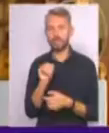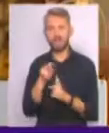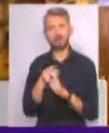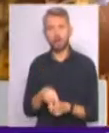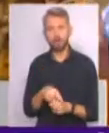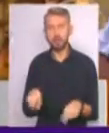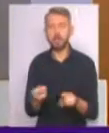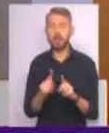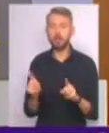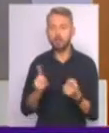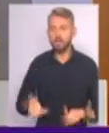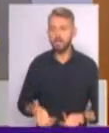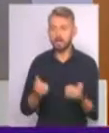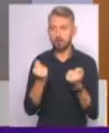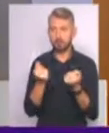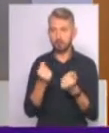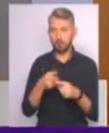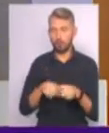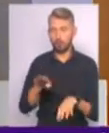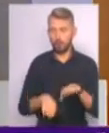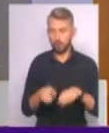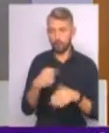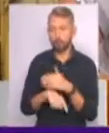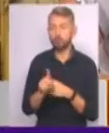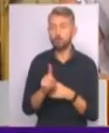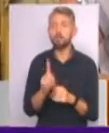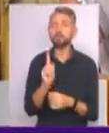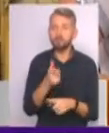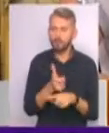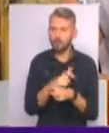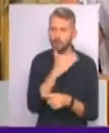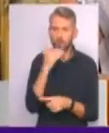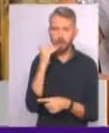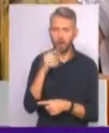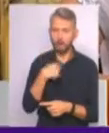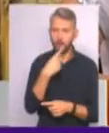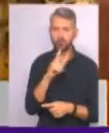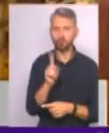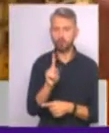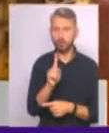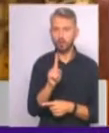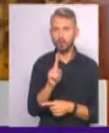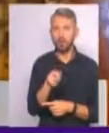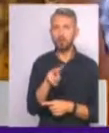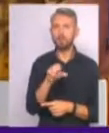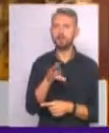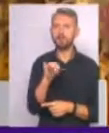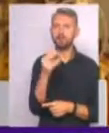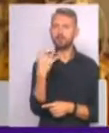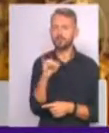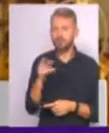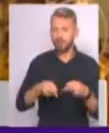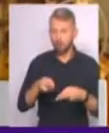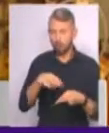навантаження такий, щоб підтримувати якраз оцю вагу, тому що, до речі, дуже багато кажуть, що от пластичні хірурги, кажуть, ми вас